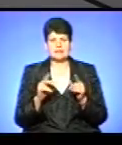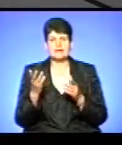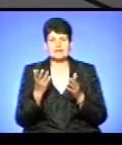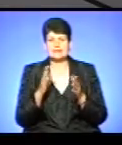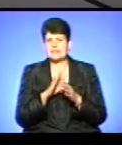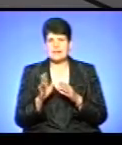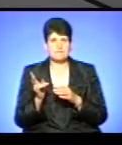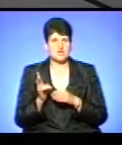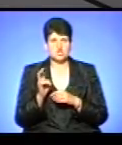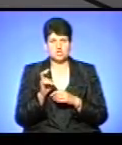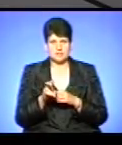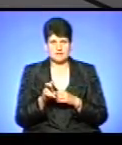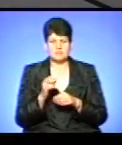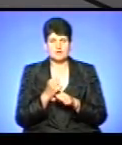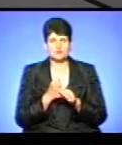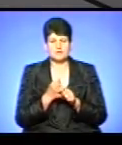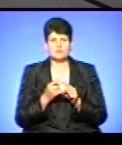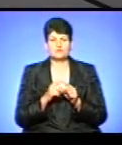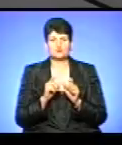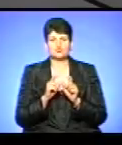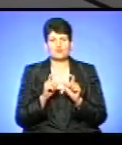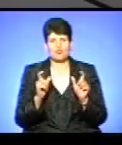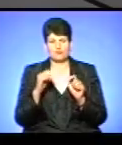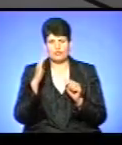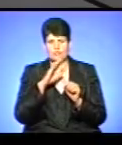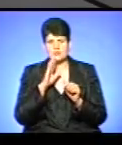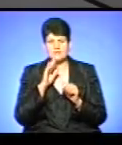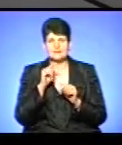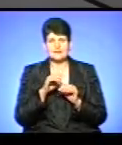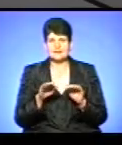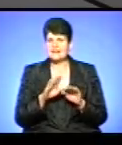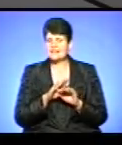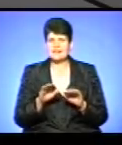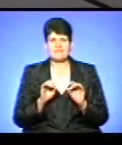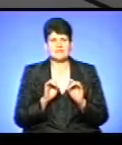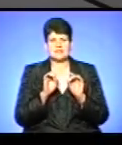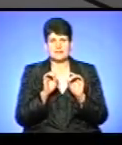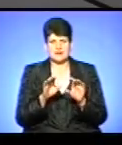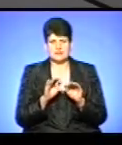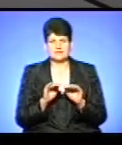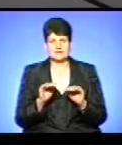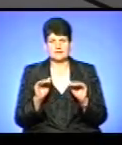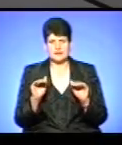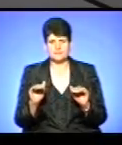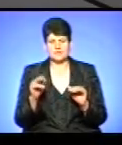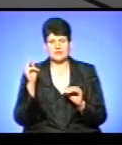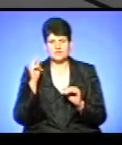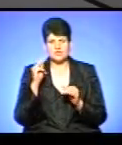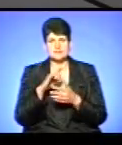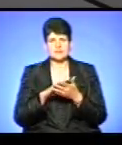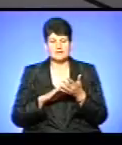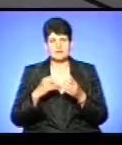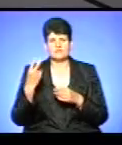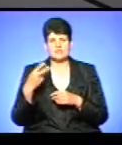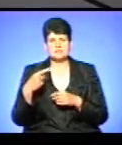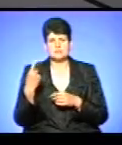не прийшли працювати в цю школу, і в батьків тих дітей, які не віддали дітей навчатися далі в